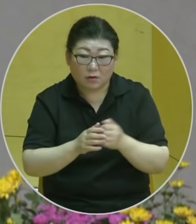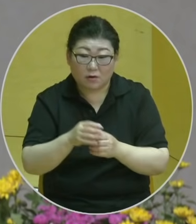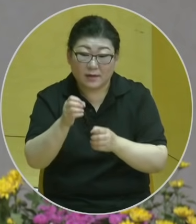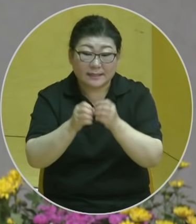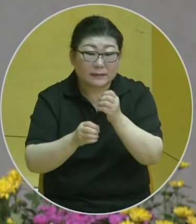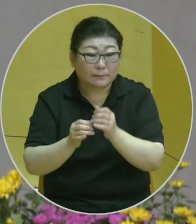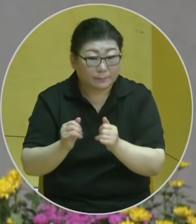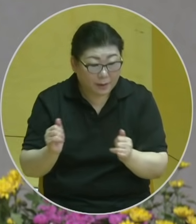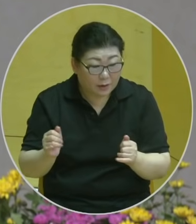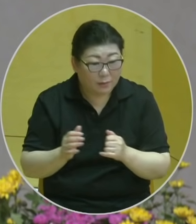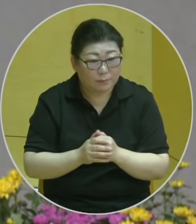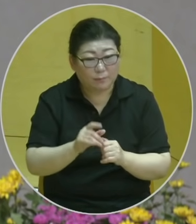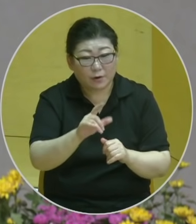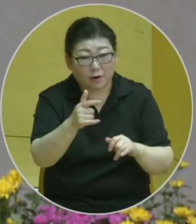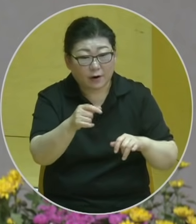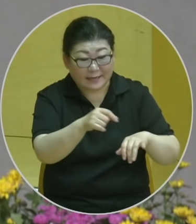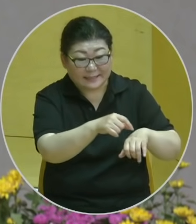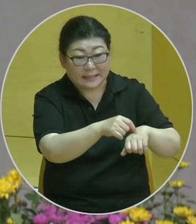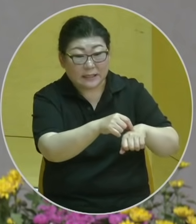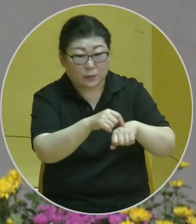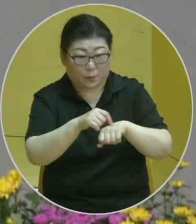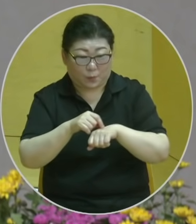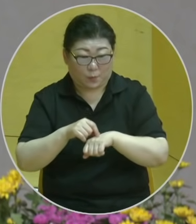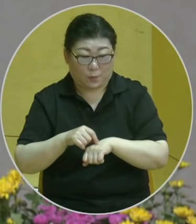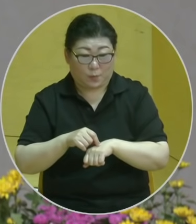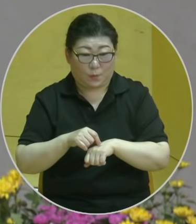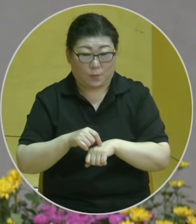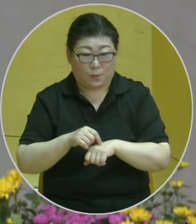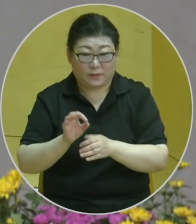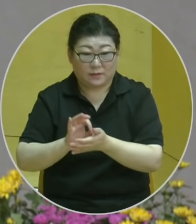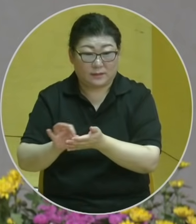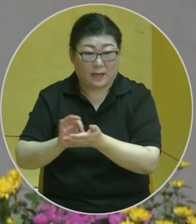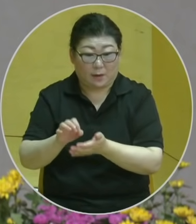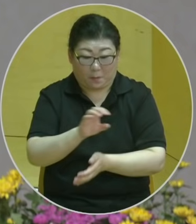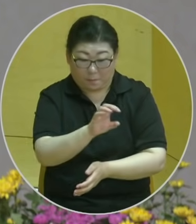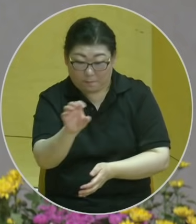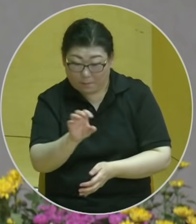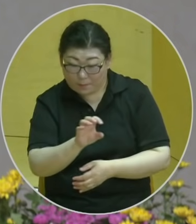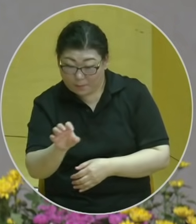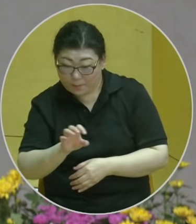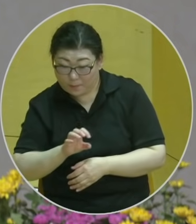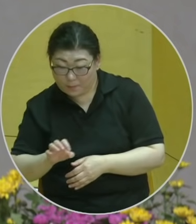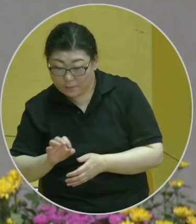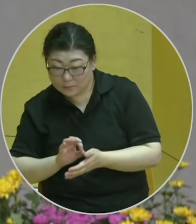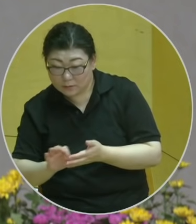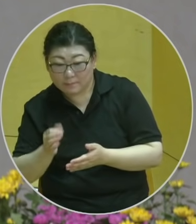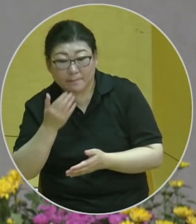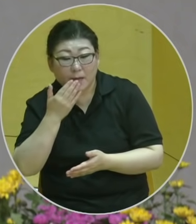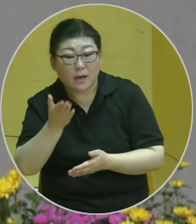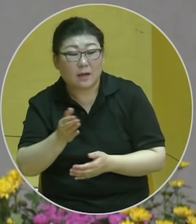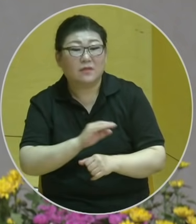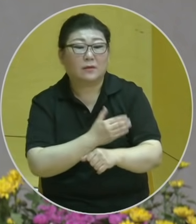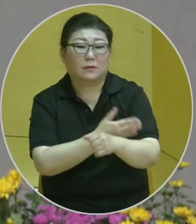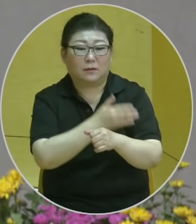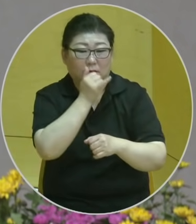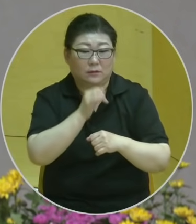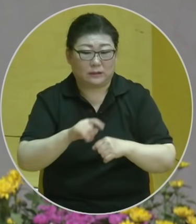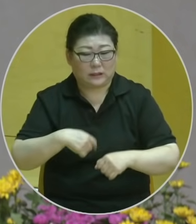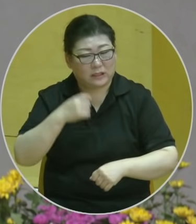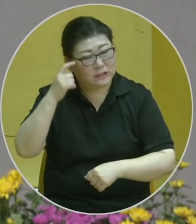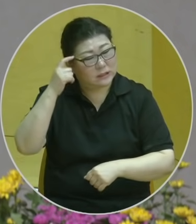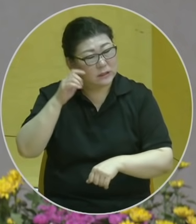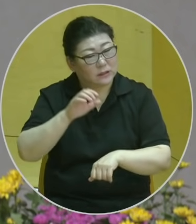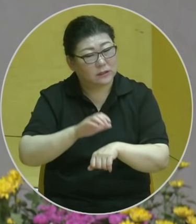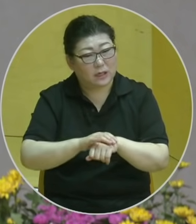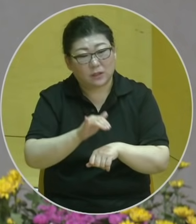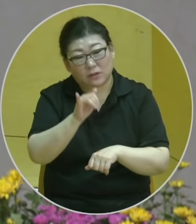등 구약 성경의 모든 부분을 자유자재로 인용하고 사용할 줄 아는 실력이 있었습니다. 자기의 지혜와 실력으로